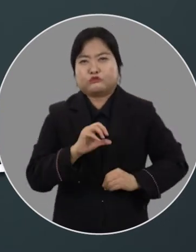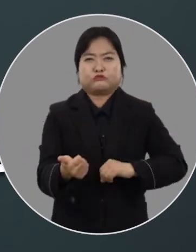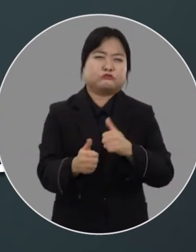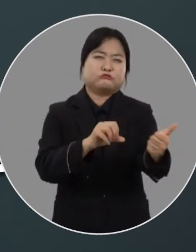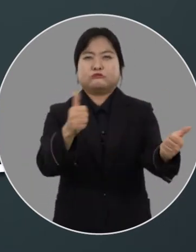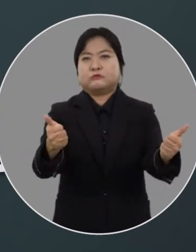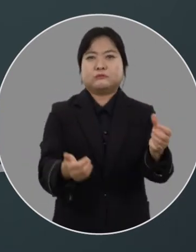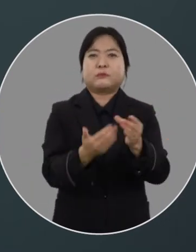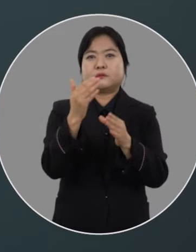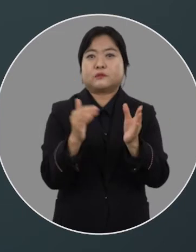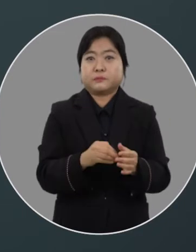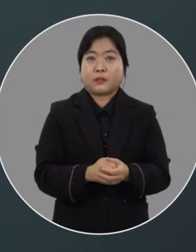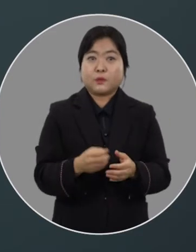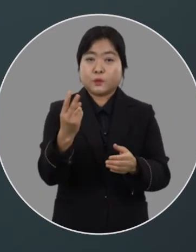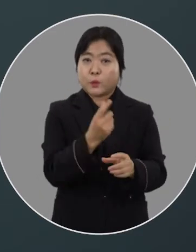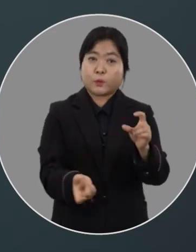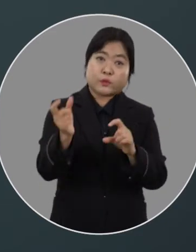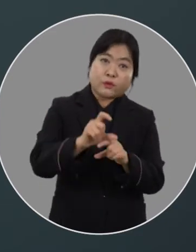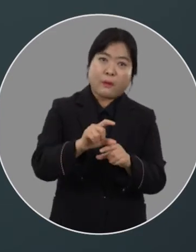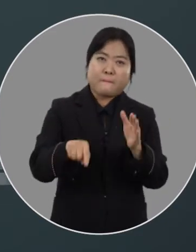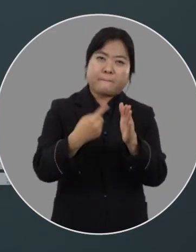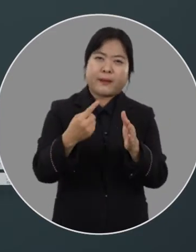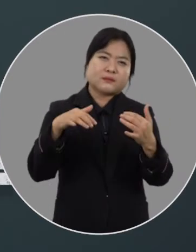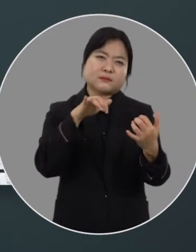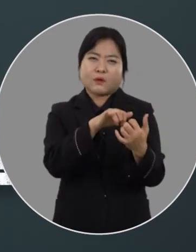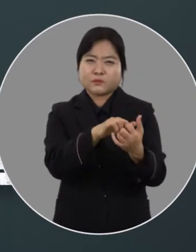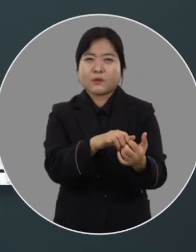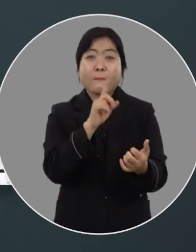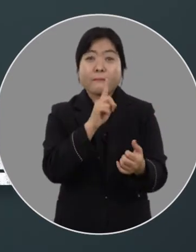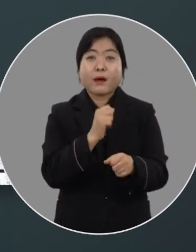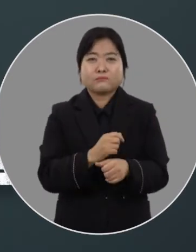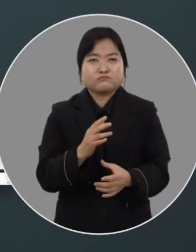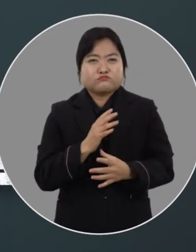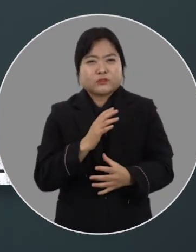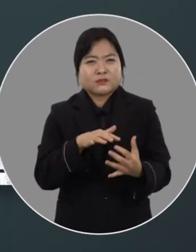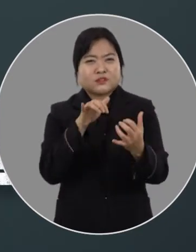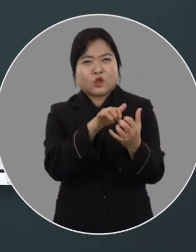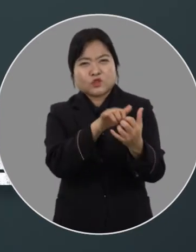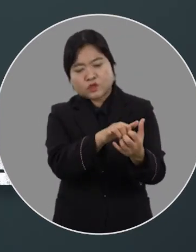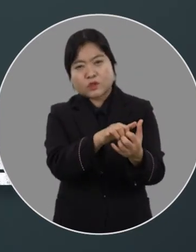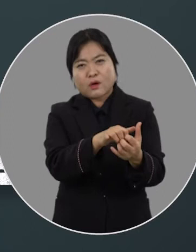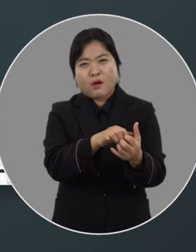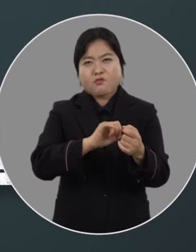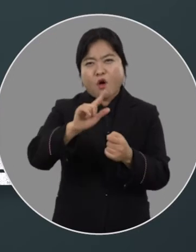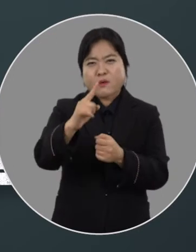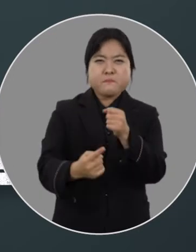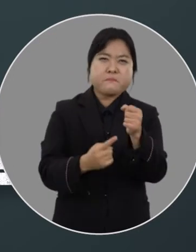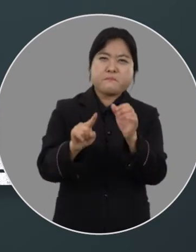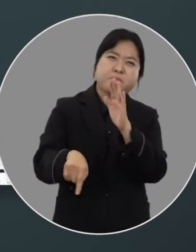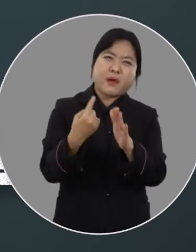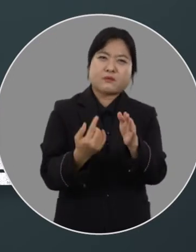일들이 벌어졌습니다. 거기에 더해서 100년 전쟁이라고 하는 무시무시한 전쟁이 거의 100년이